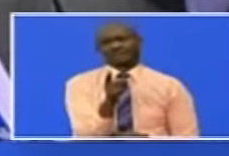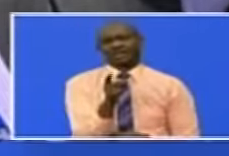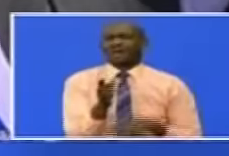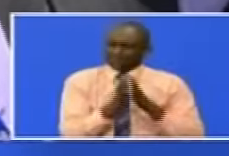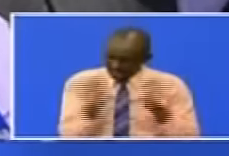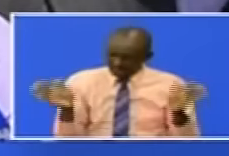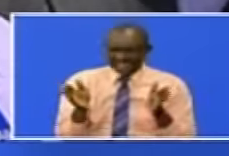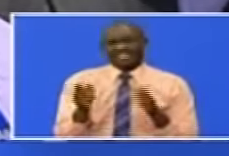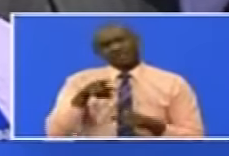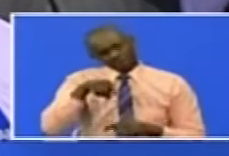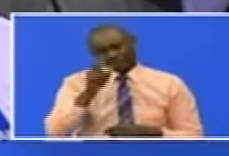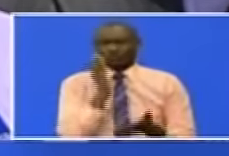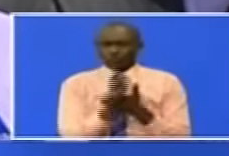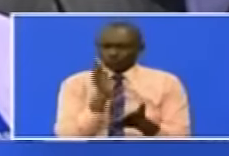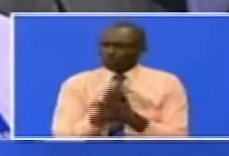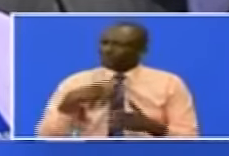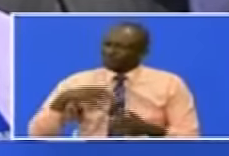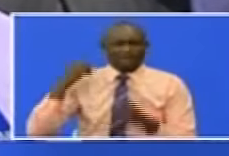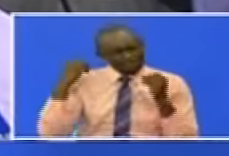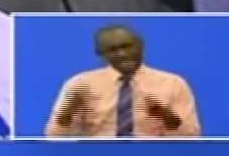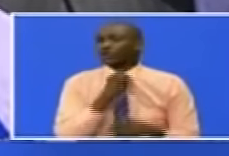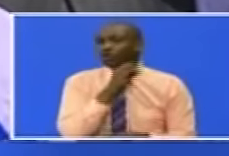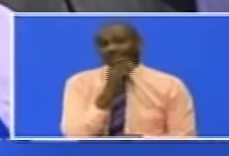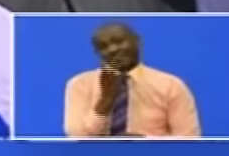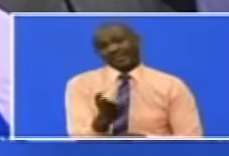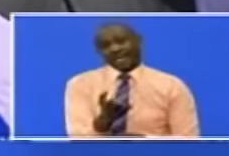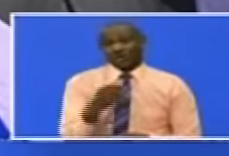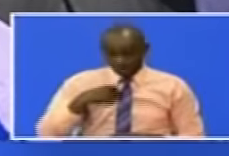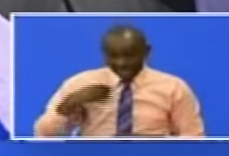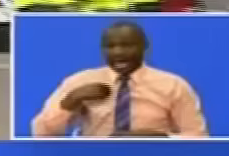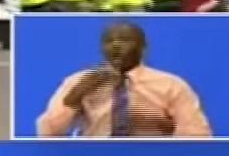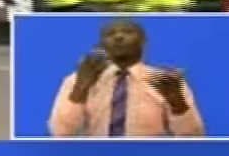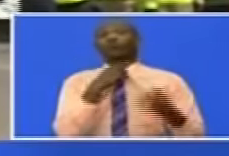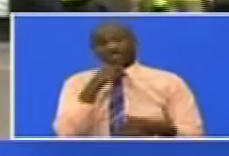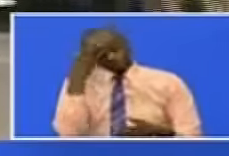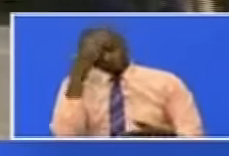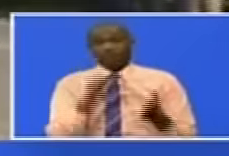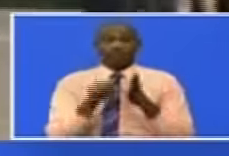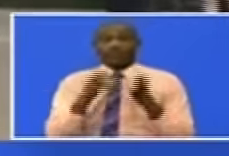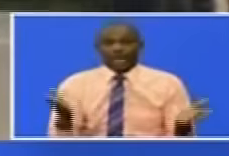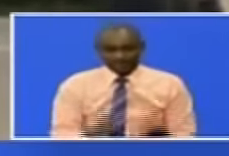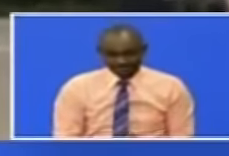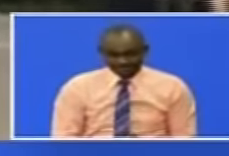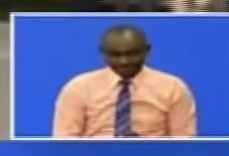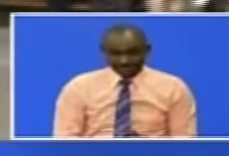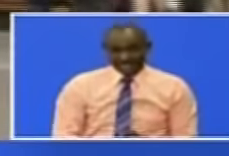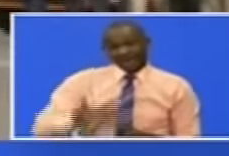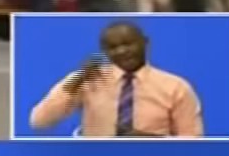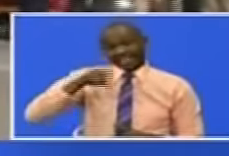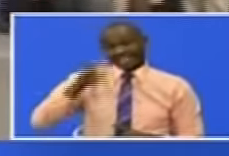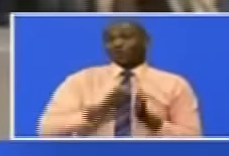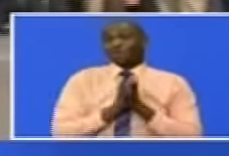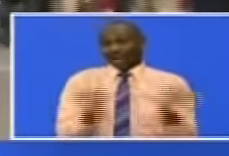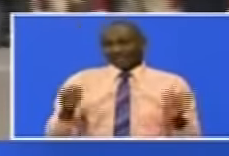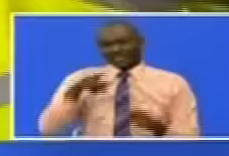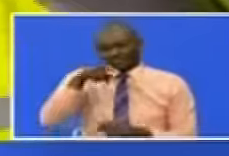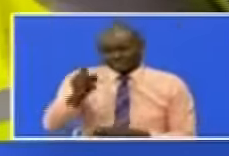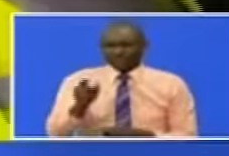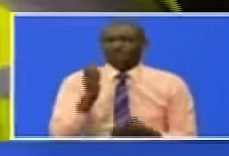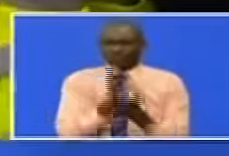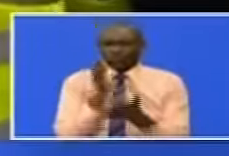public transport users and everybody alike. So we are responding to those needs. Magari ya usafiri wa umma yaliyorembeshwa